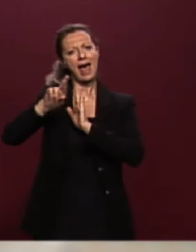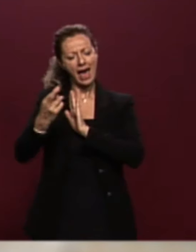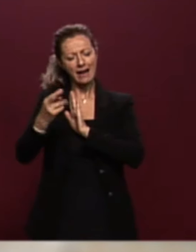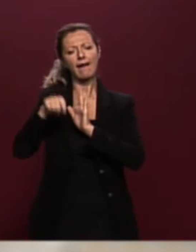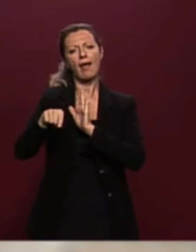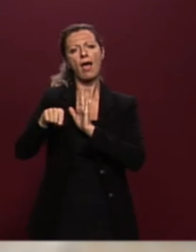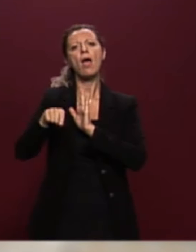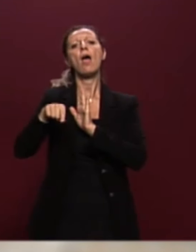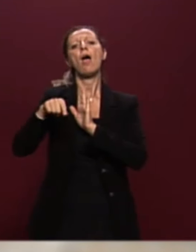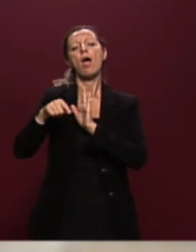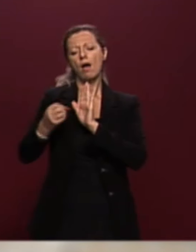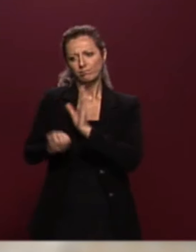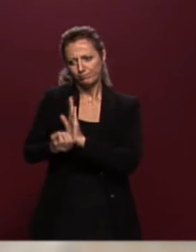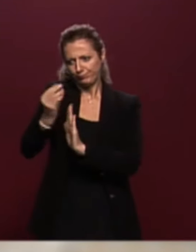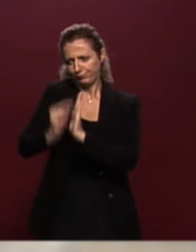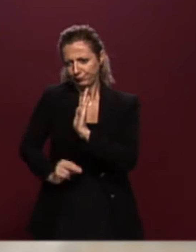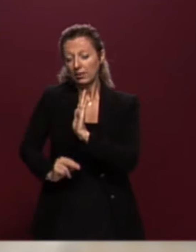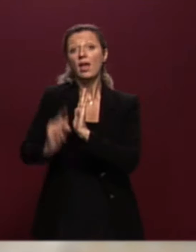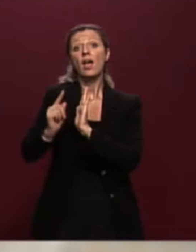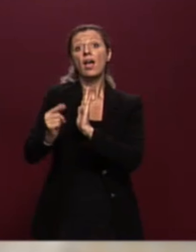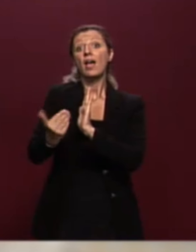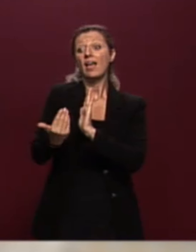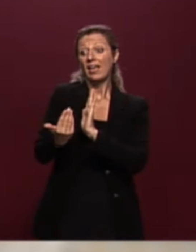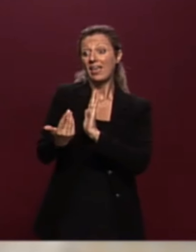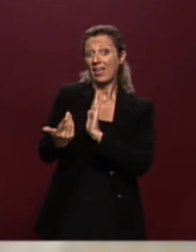resilienza, che accanto al rilancio